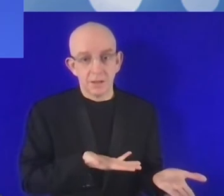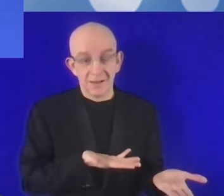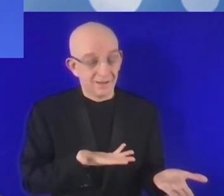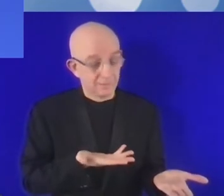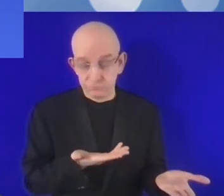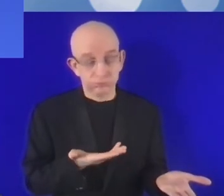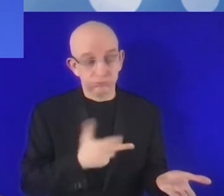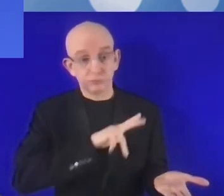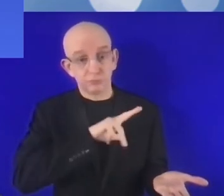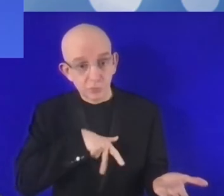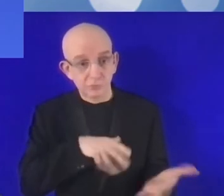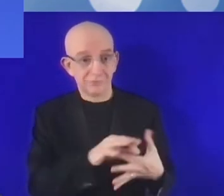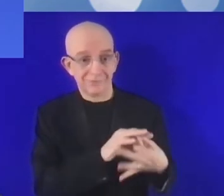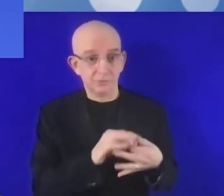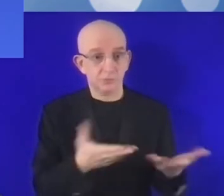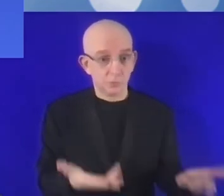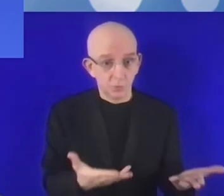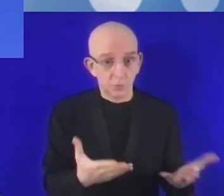impossibilité d'accès à l'éducation.